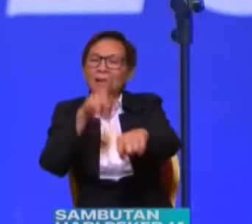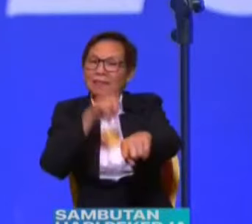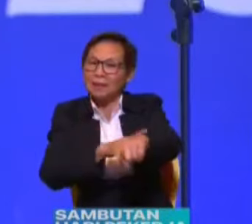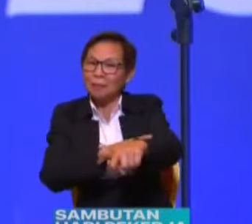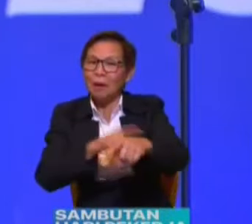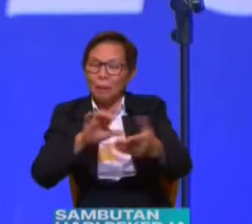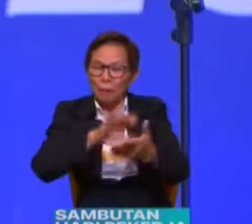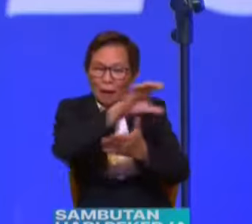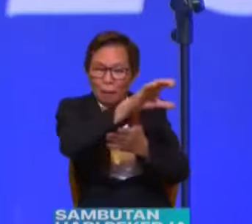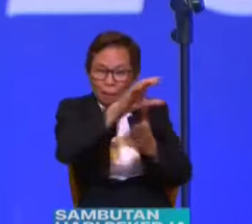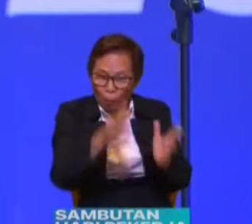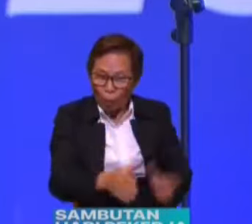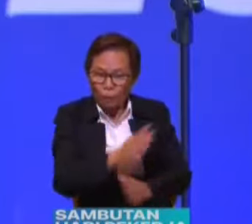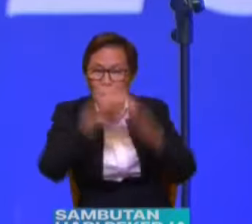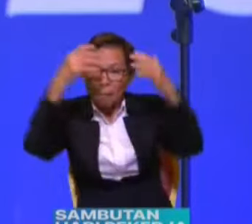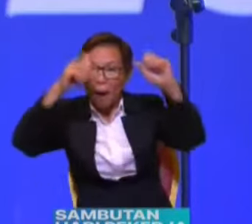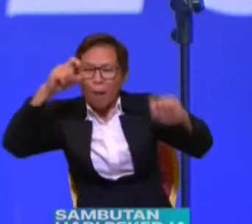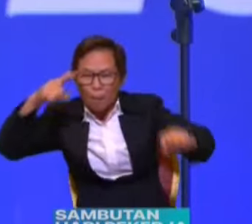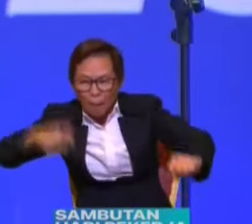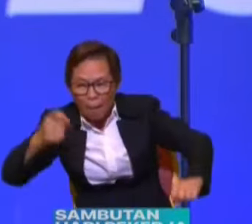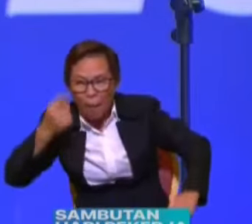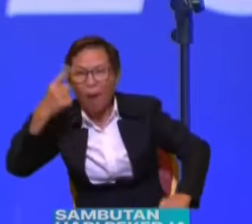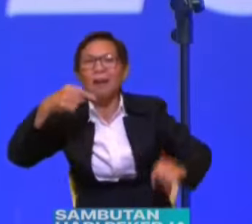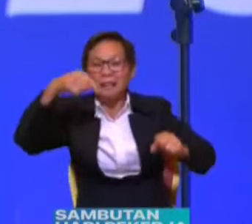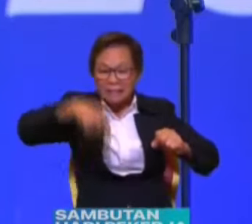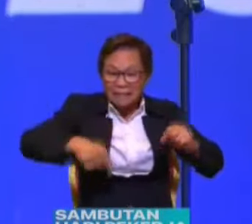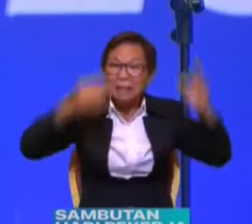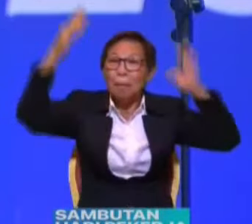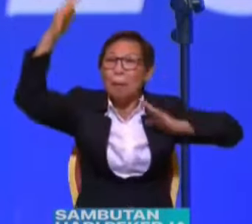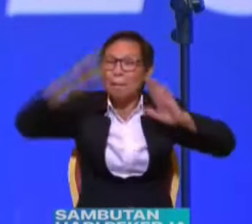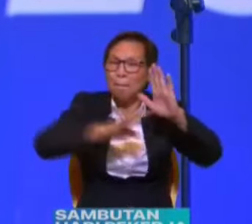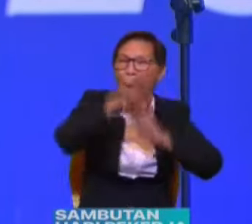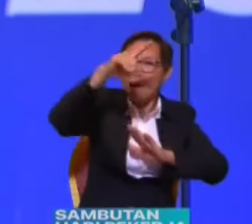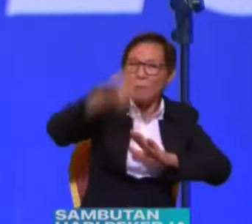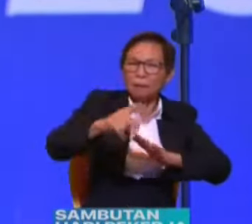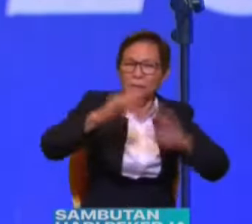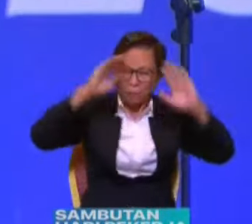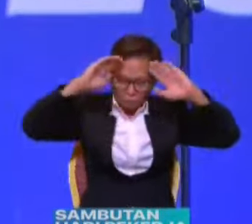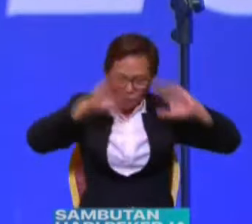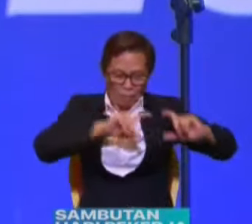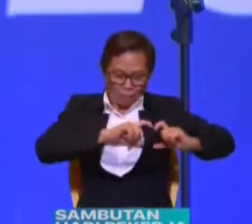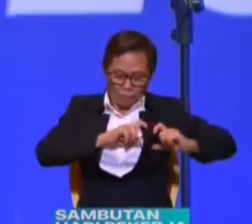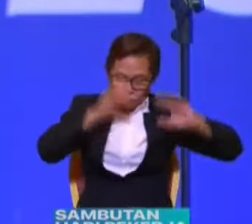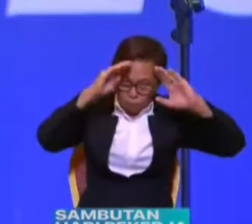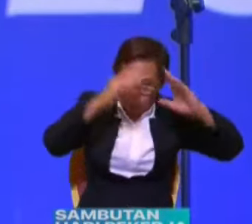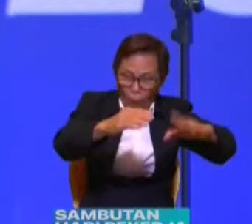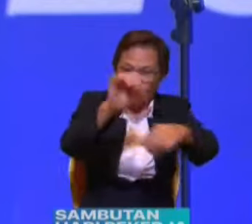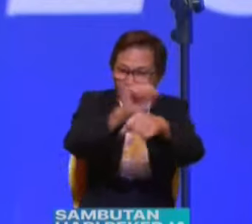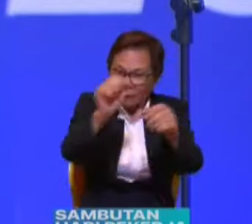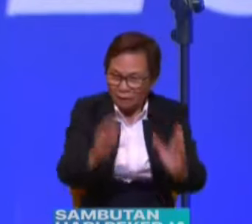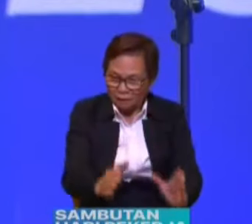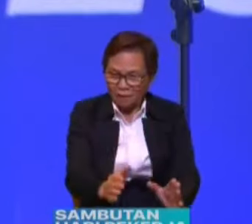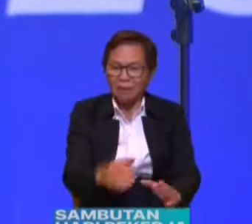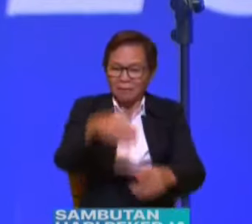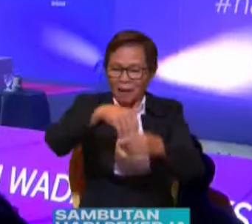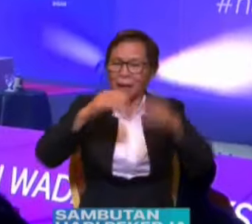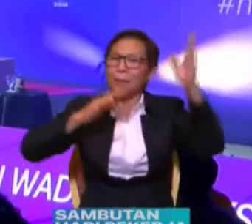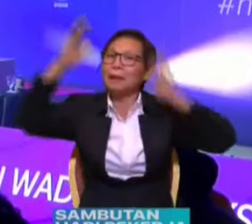dan majikan harus faham, ini Malaysia madani mesti prihatin terhadap nasib pekerja dalam negara